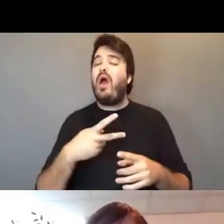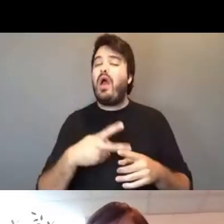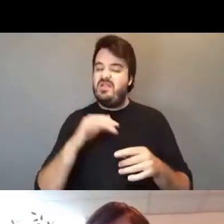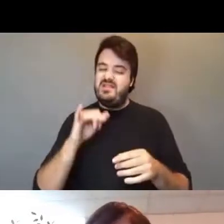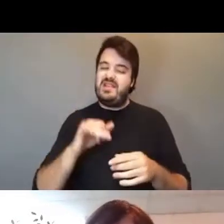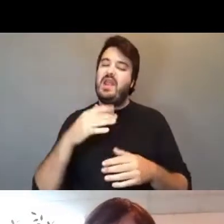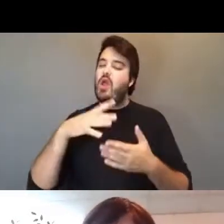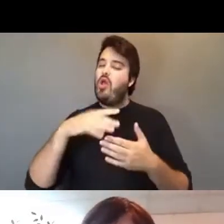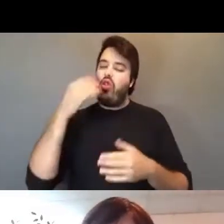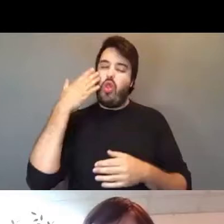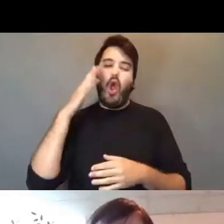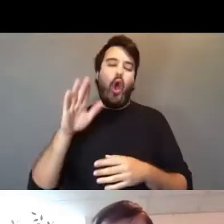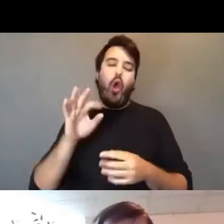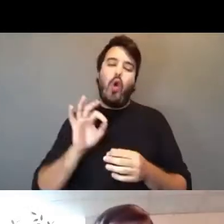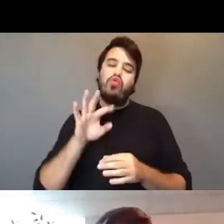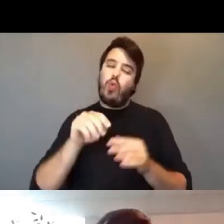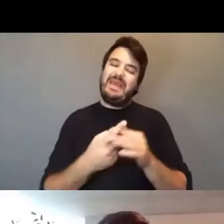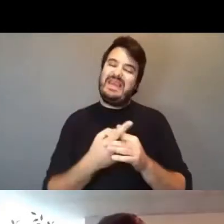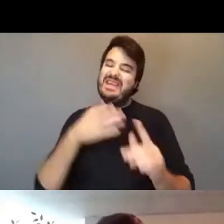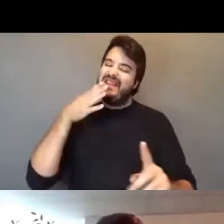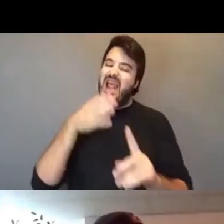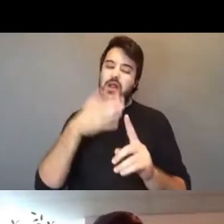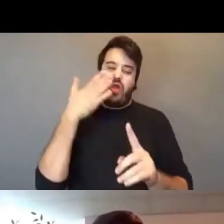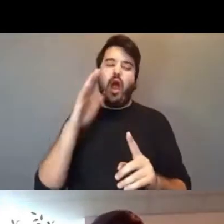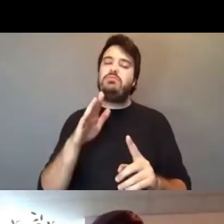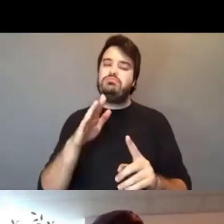direct. Je vais vous expliquer pourquoi.